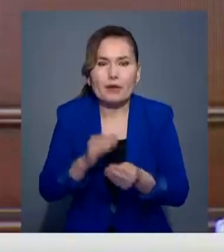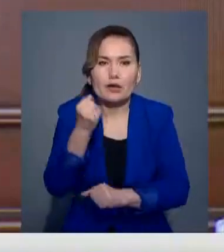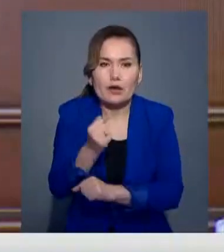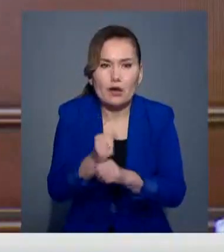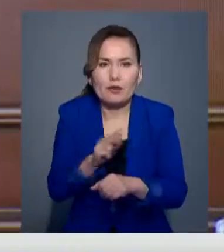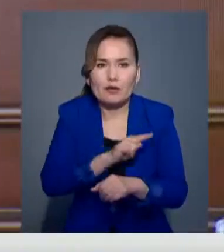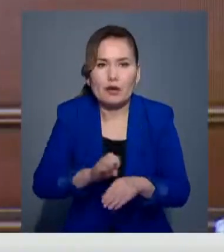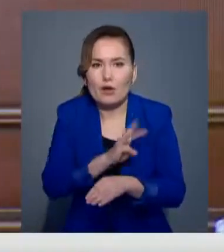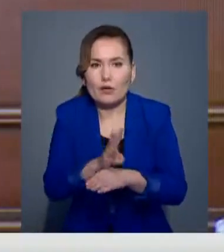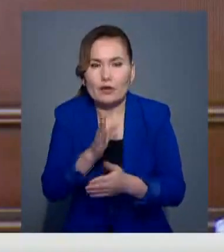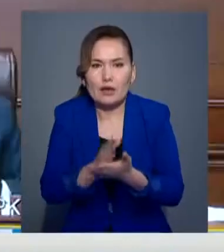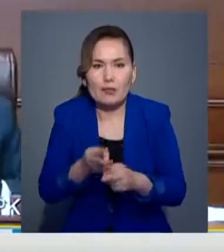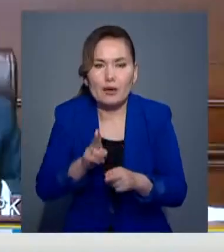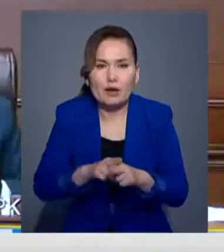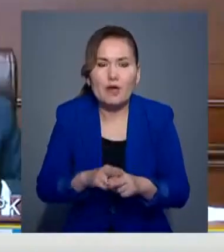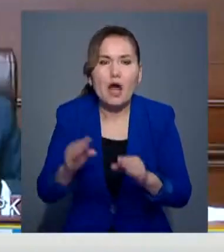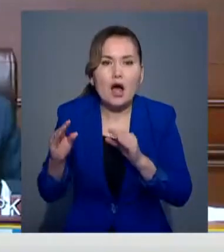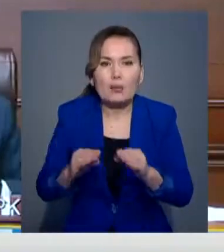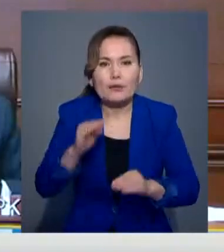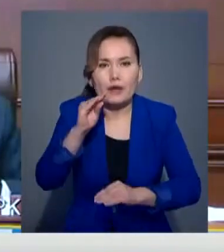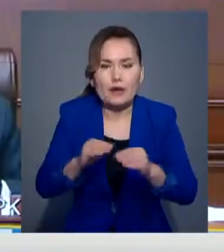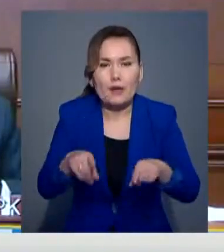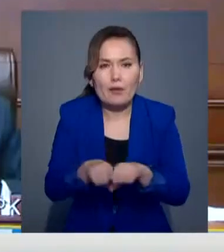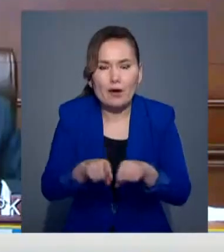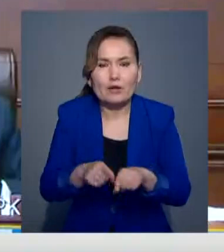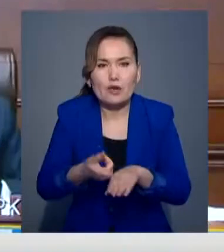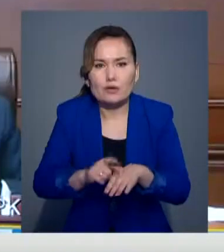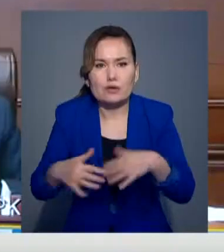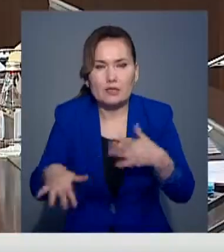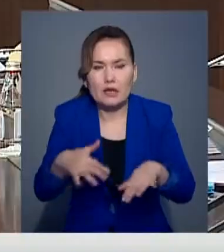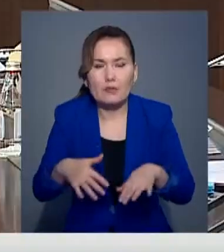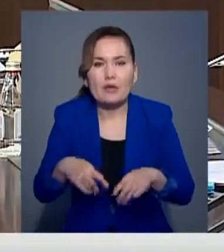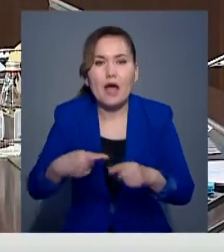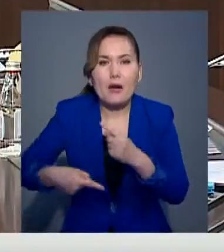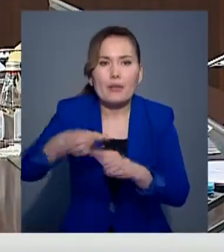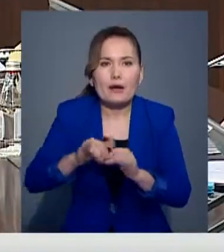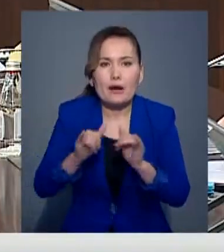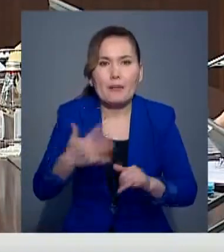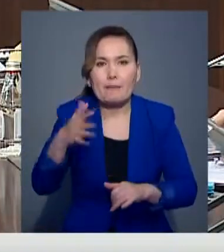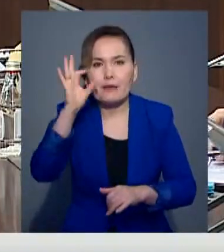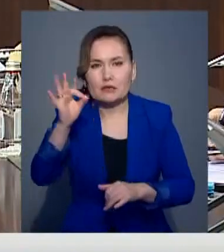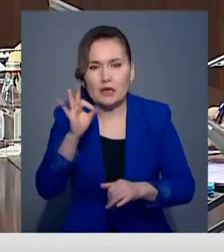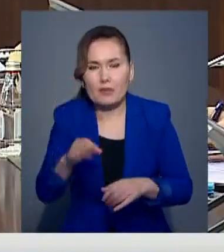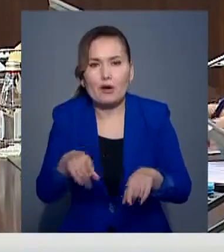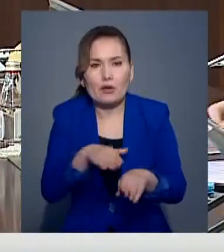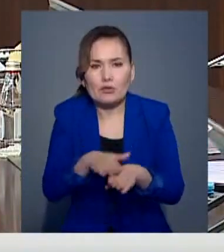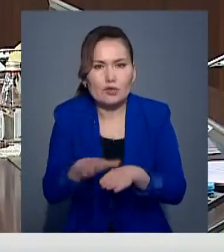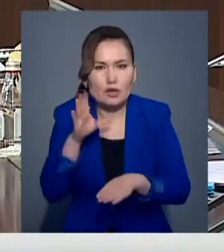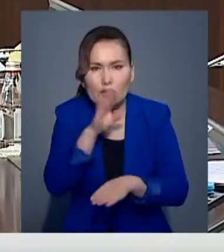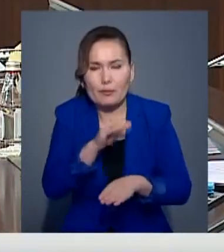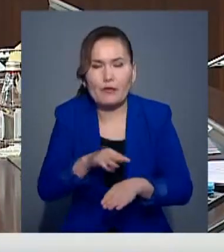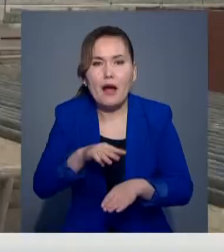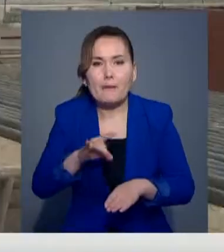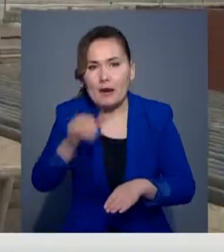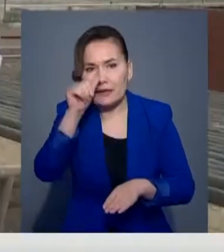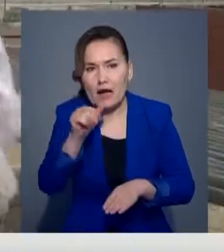мұнай өндірілді. Бірақ көліктік логистикалық сала сәл ақсады. Ал тауар айналымының 5%-ы орындалмай алған. Наурызда